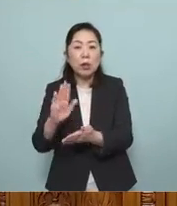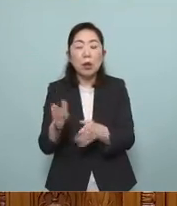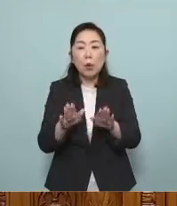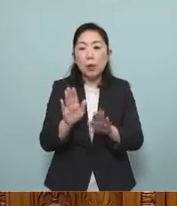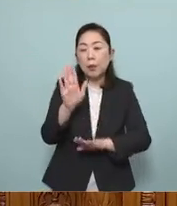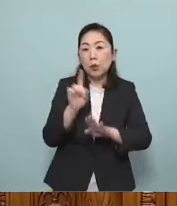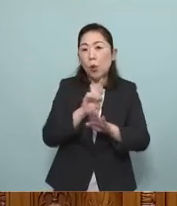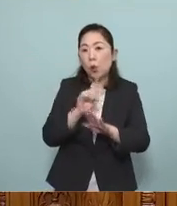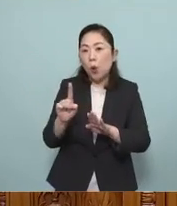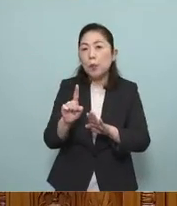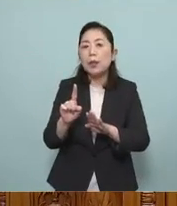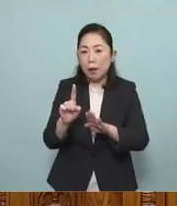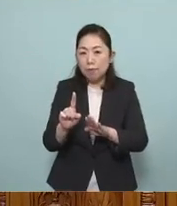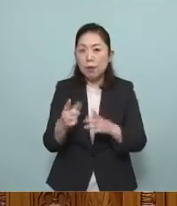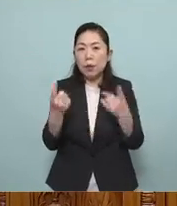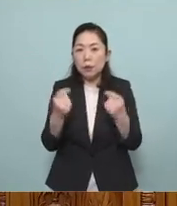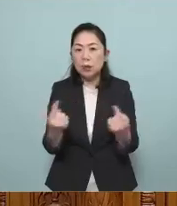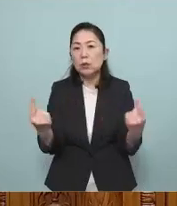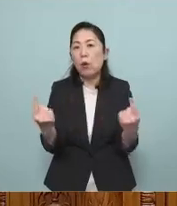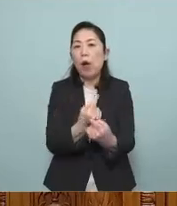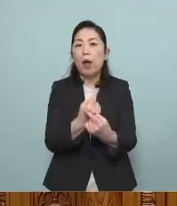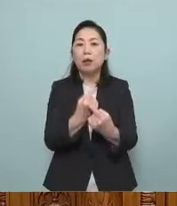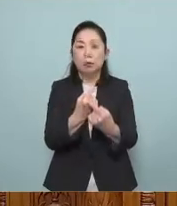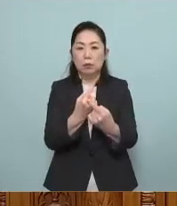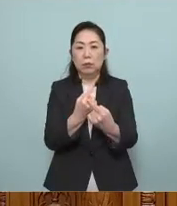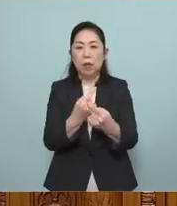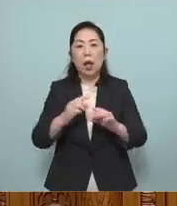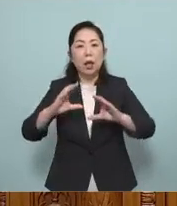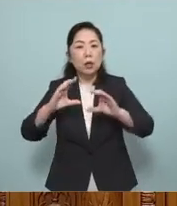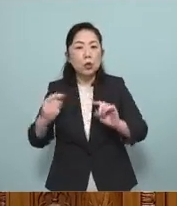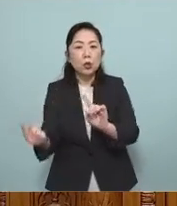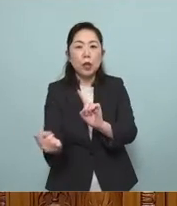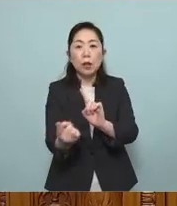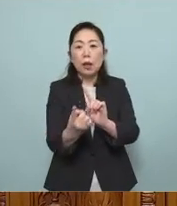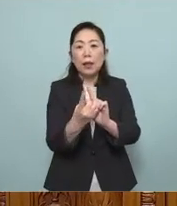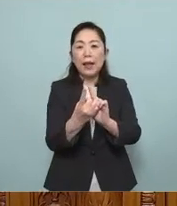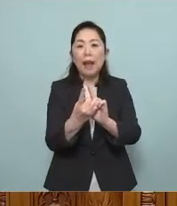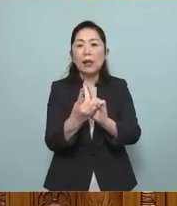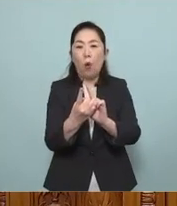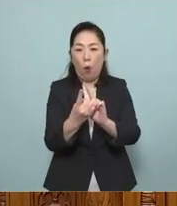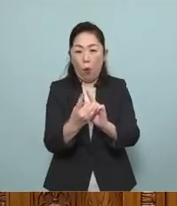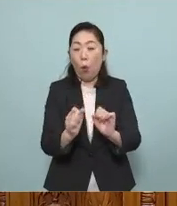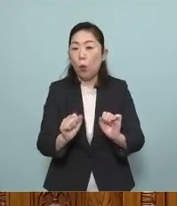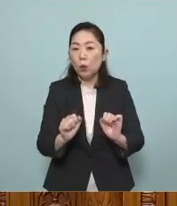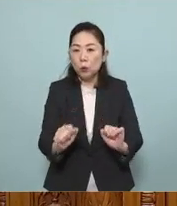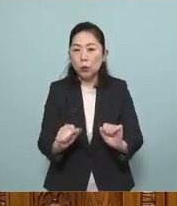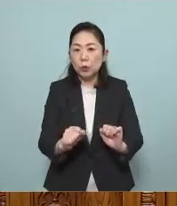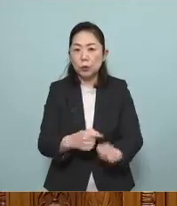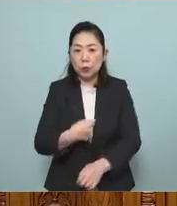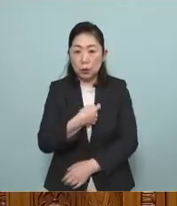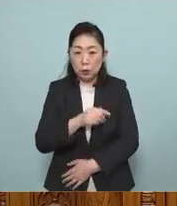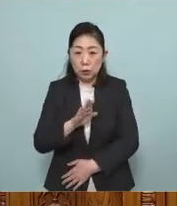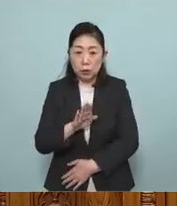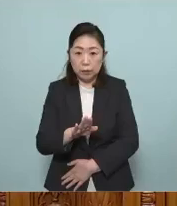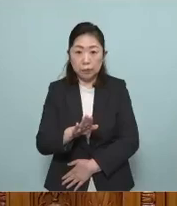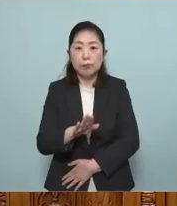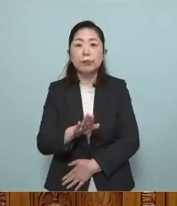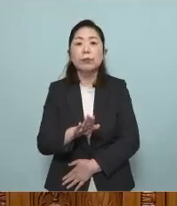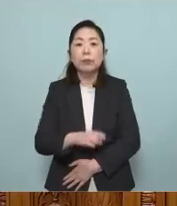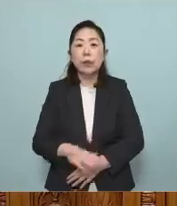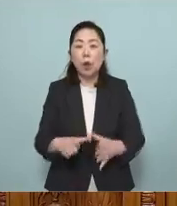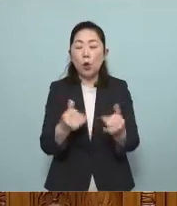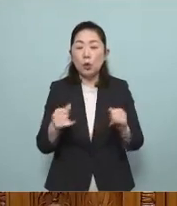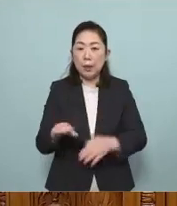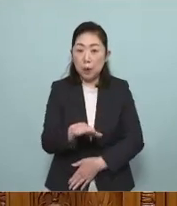るのであれば、躊躇なく改め、柔軟に対応を進化させていく所存です。国民の皆